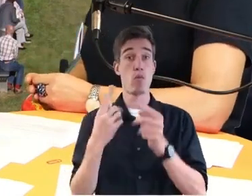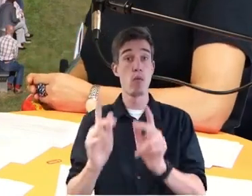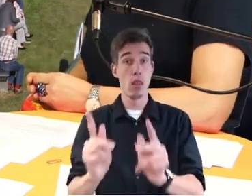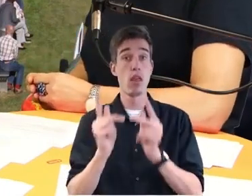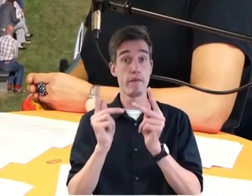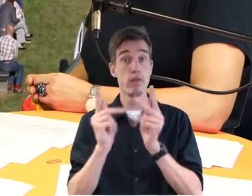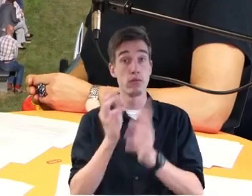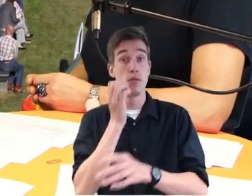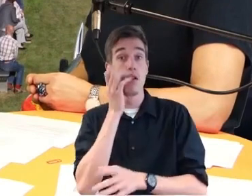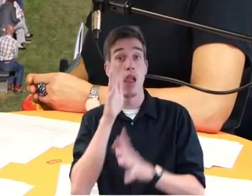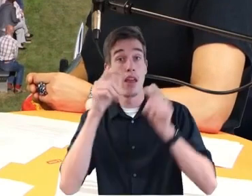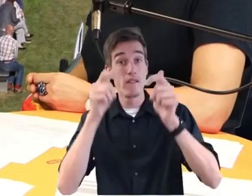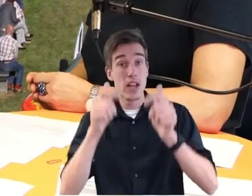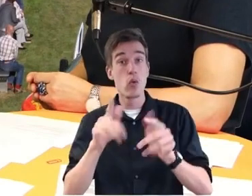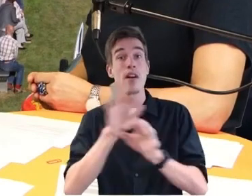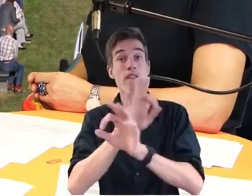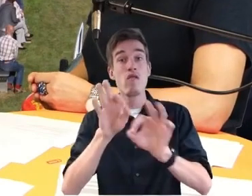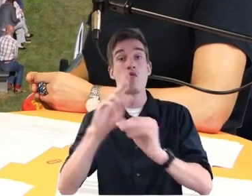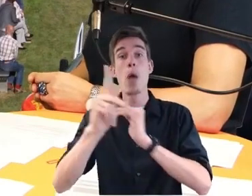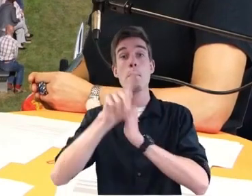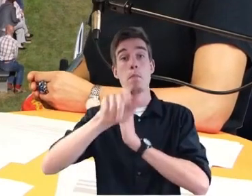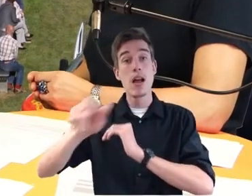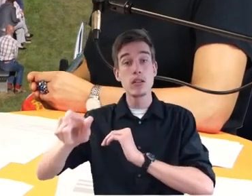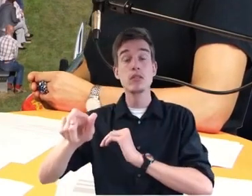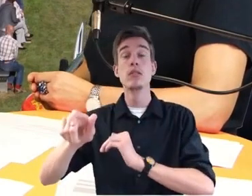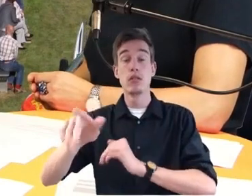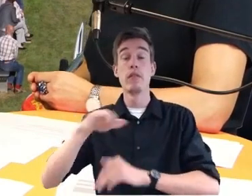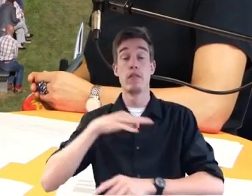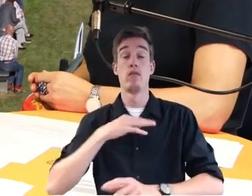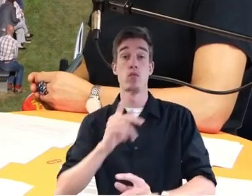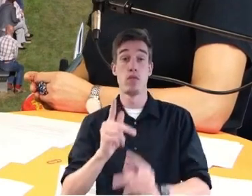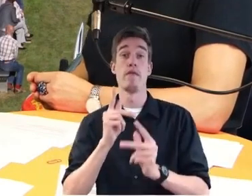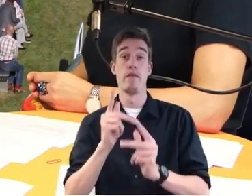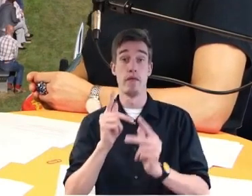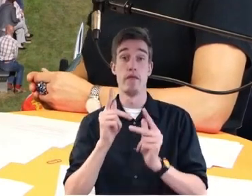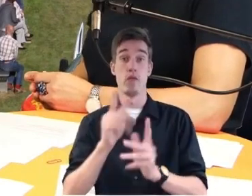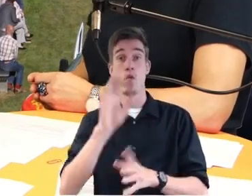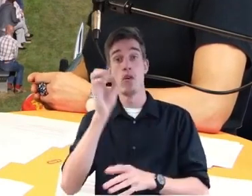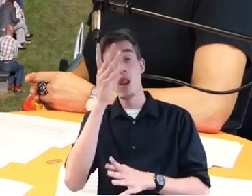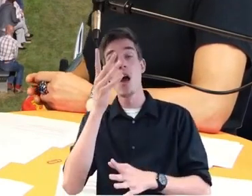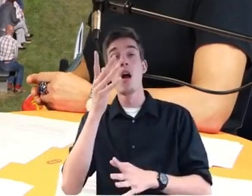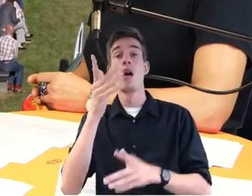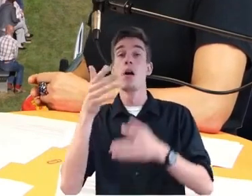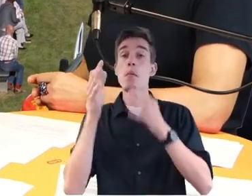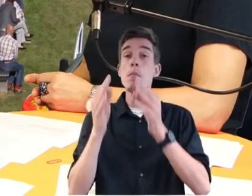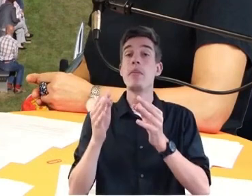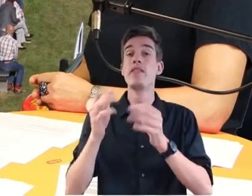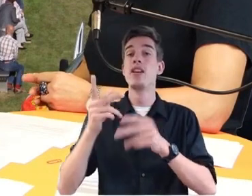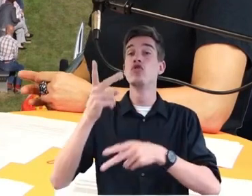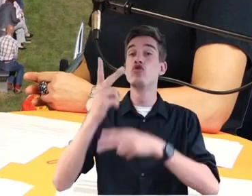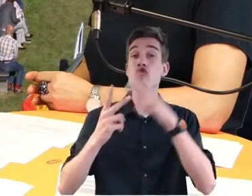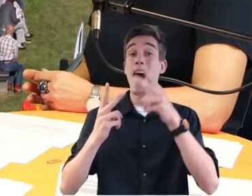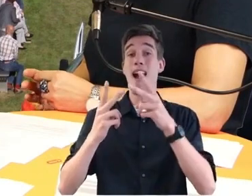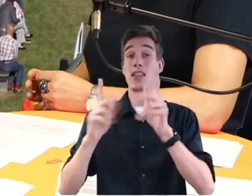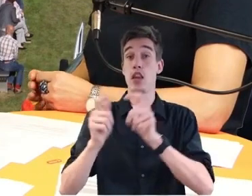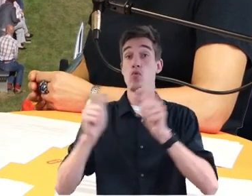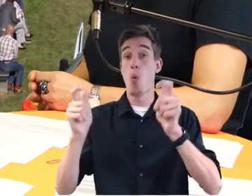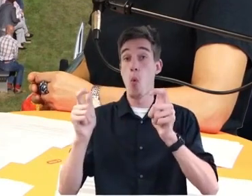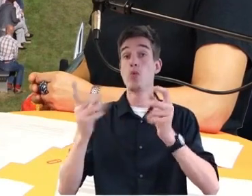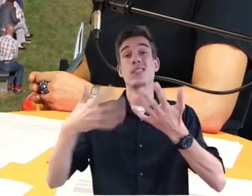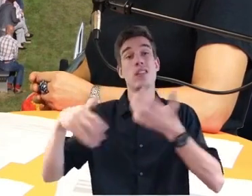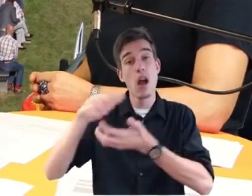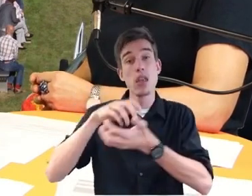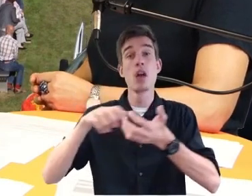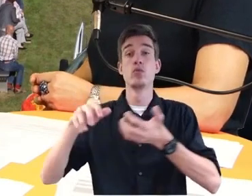der Alltagsversorgung von Patienten, aber darüber hinaus eben auch bei der Bewältigung von Großschadensereignissen und